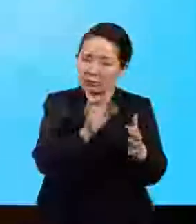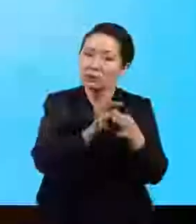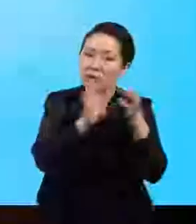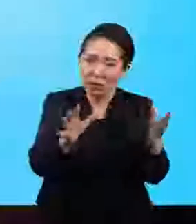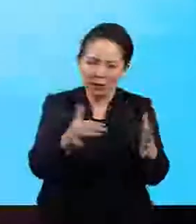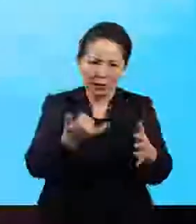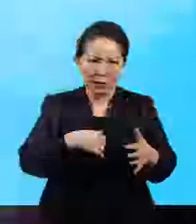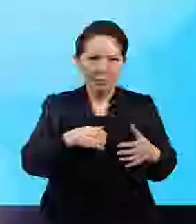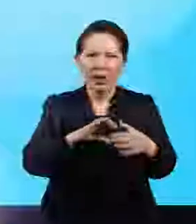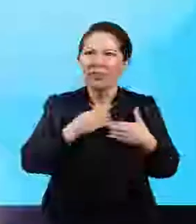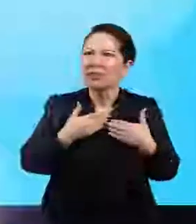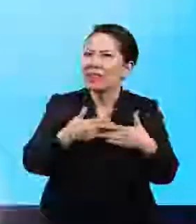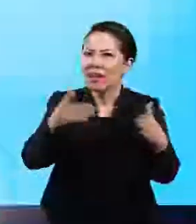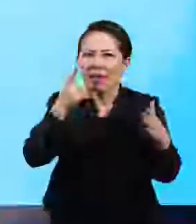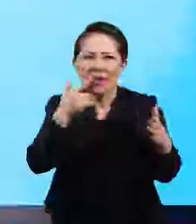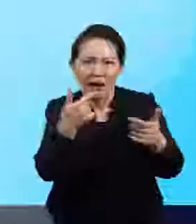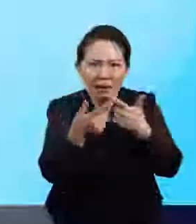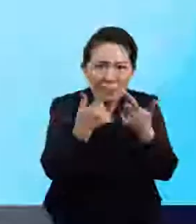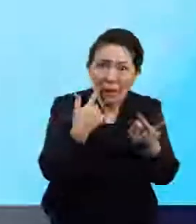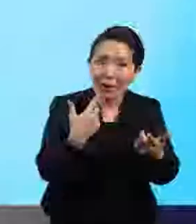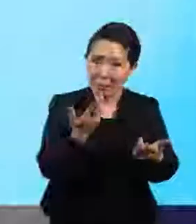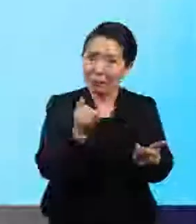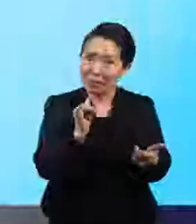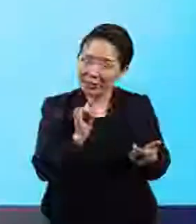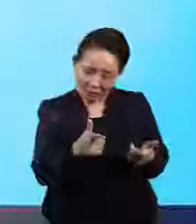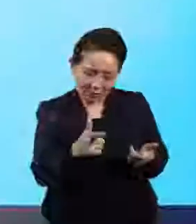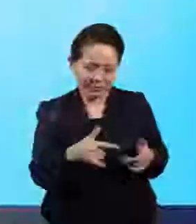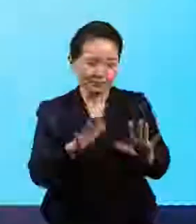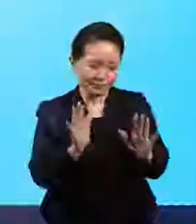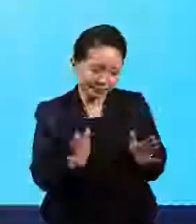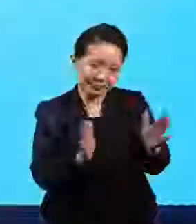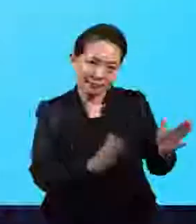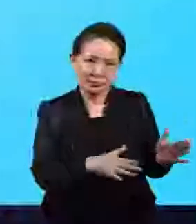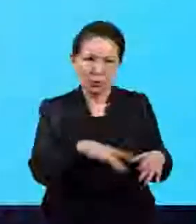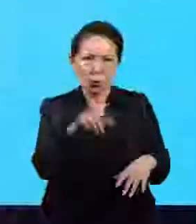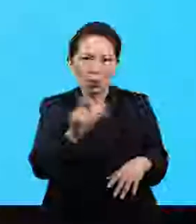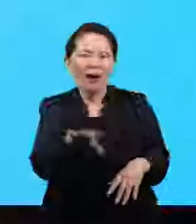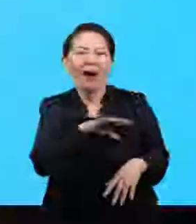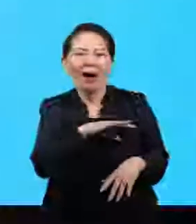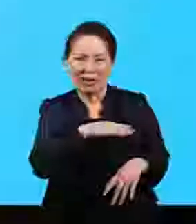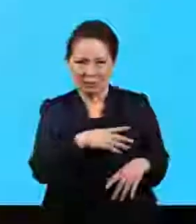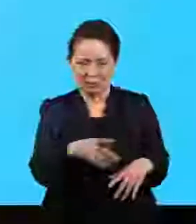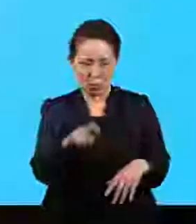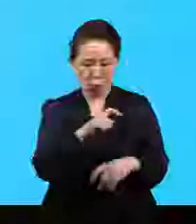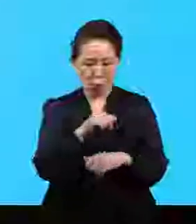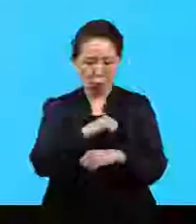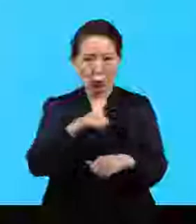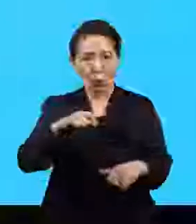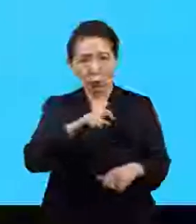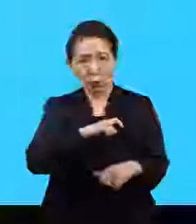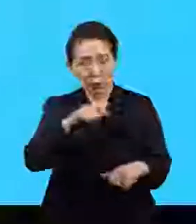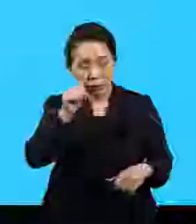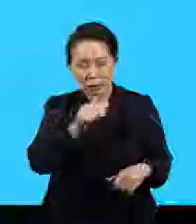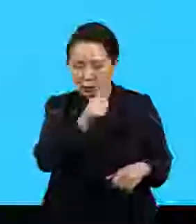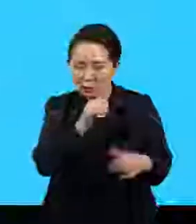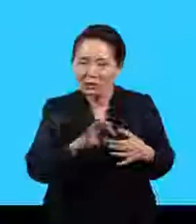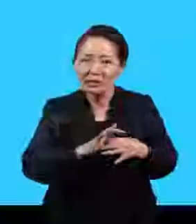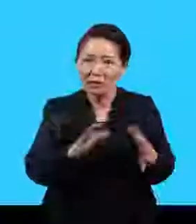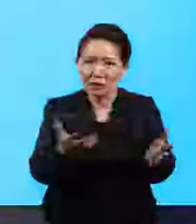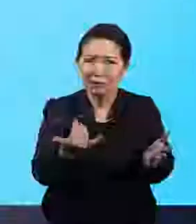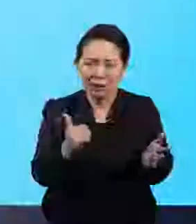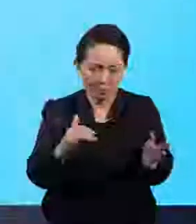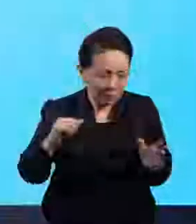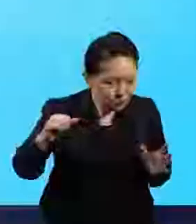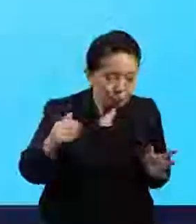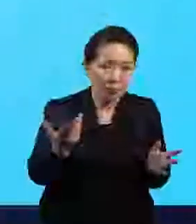далангүй ярмаар үе гарахад мөн хүн айлган сүрдүүлэхэд хувийн нууцаа бусдад дэлгэх шаардлага гардаг